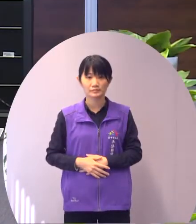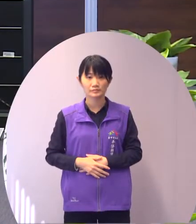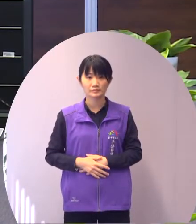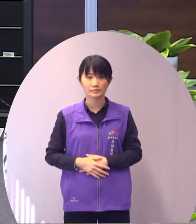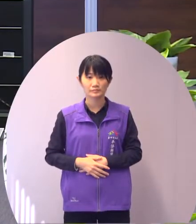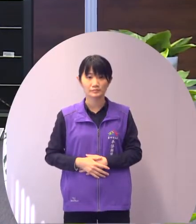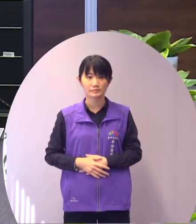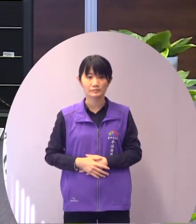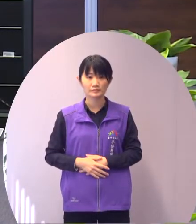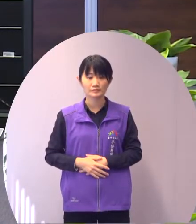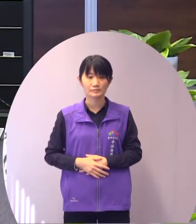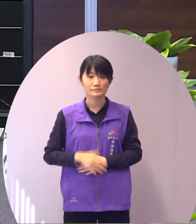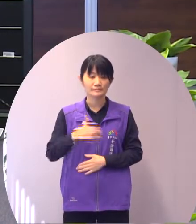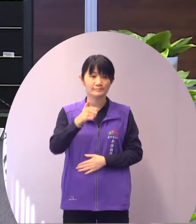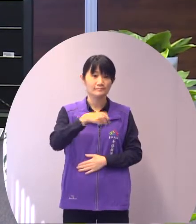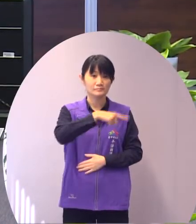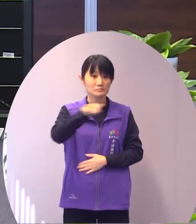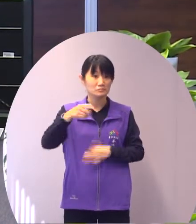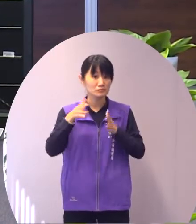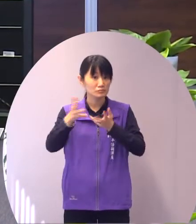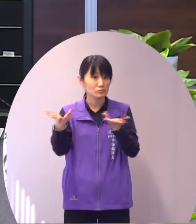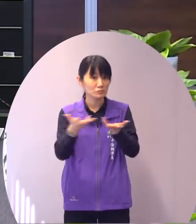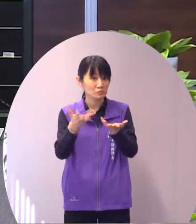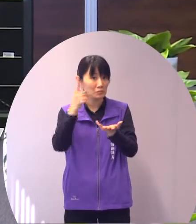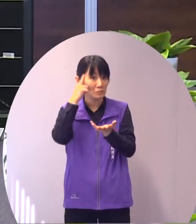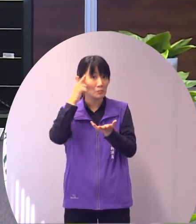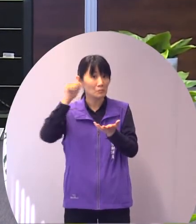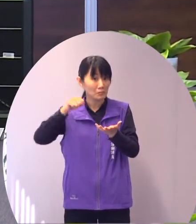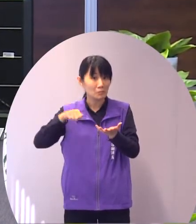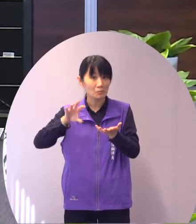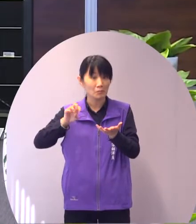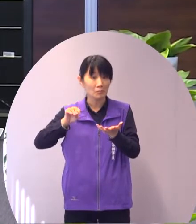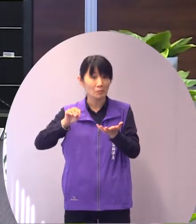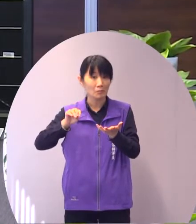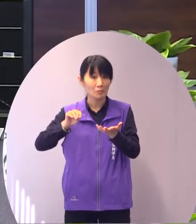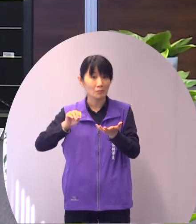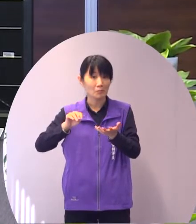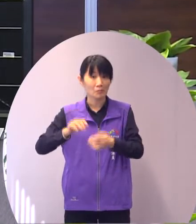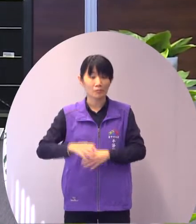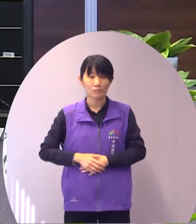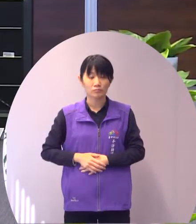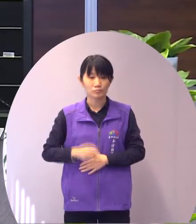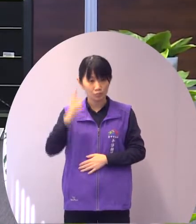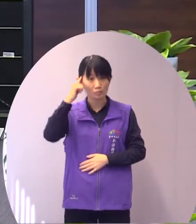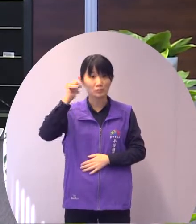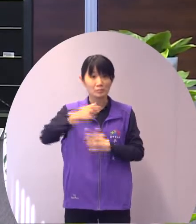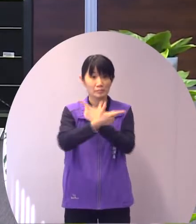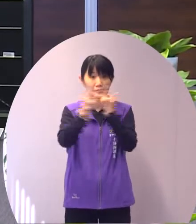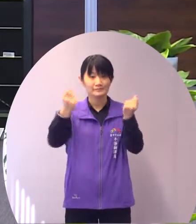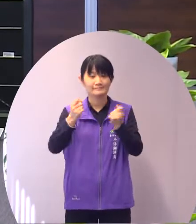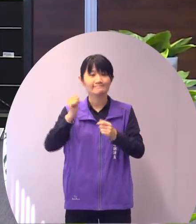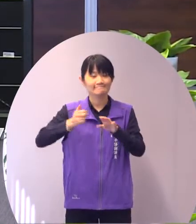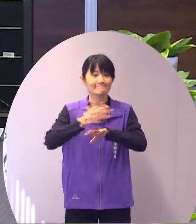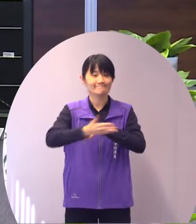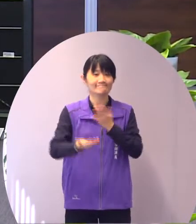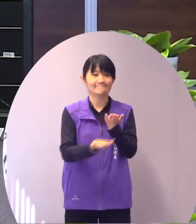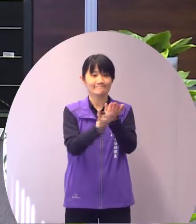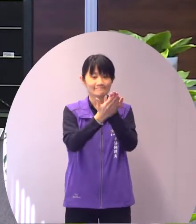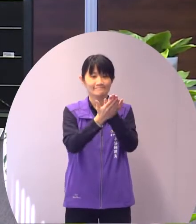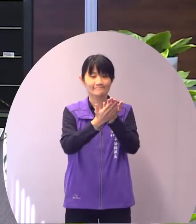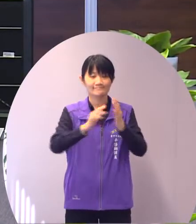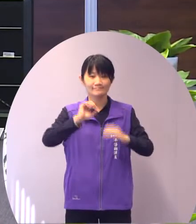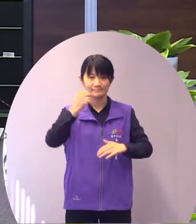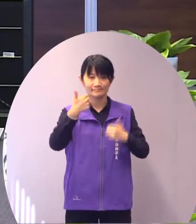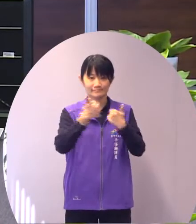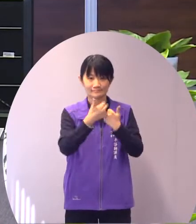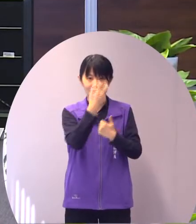谢嘉靖局长的说明。请问大家对这个议案有没有什么指教？ 没有的话，我们也是一样通过，送请台